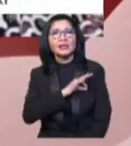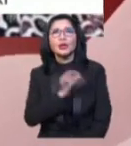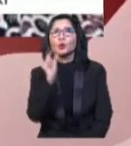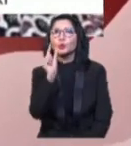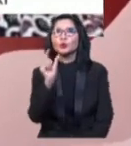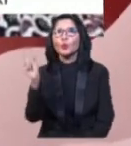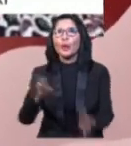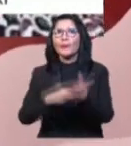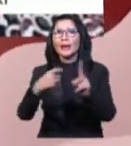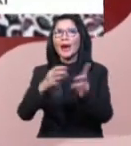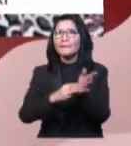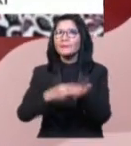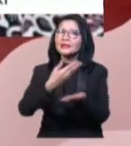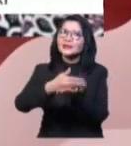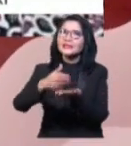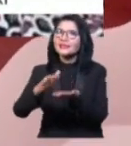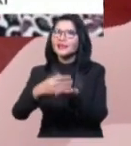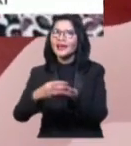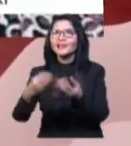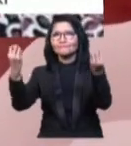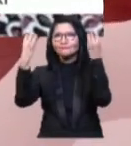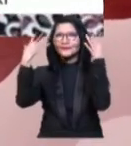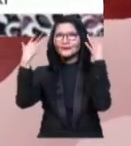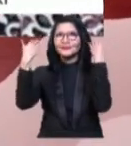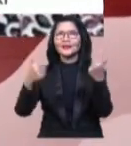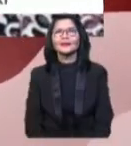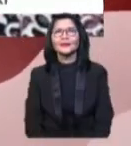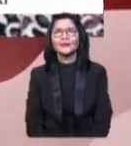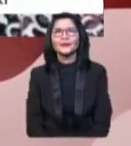sudah digelontarkan? Boleh di-share sedikit buat kita, Kang Vicky?